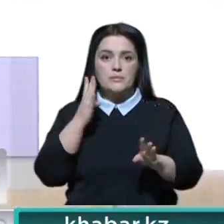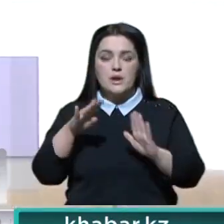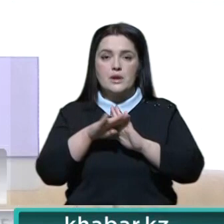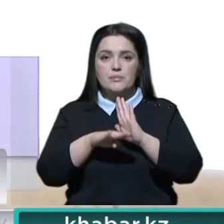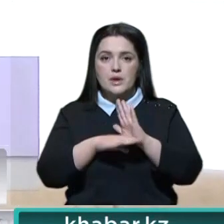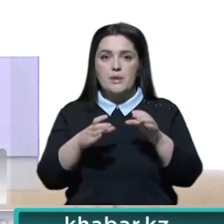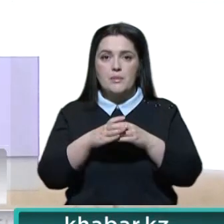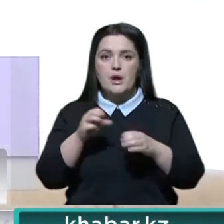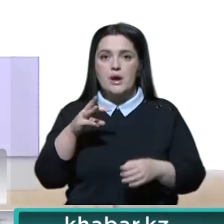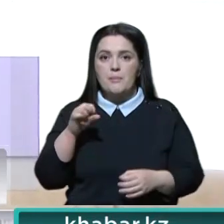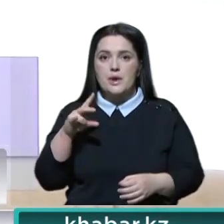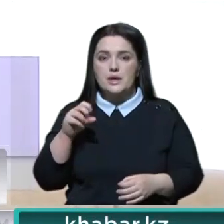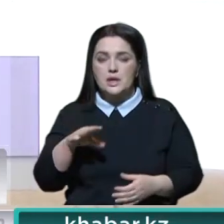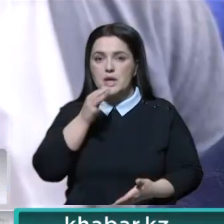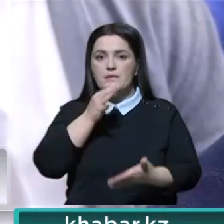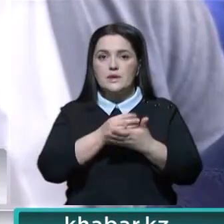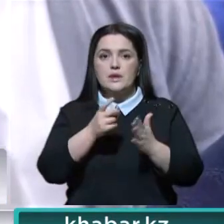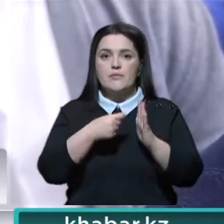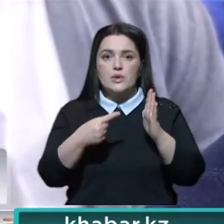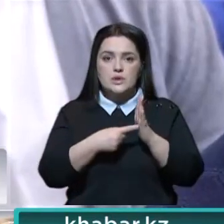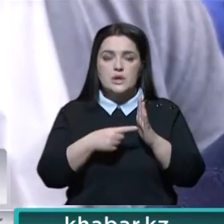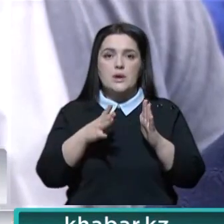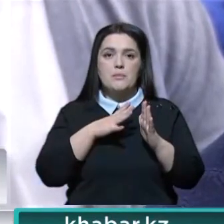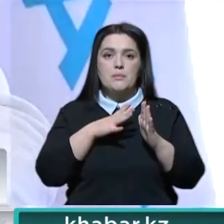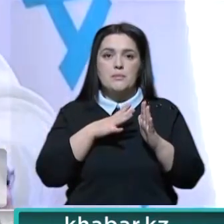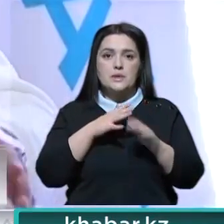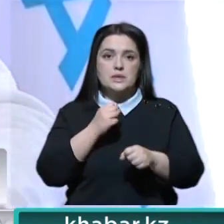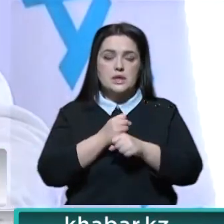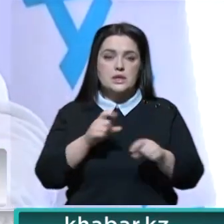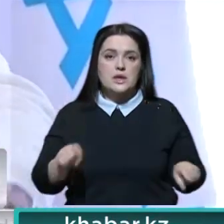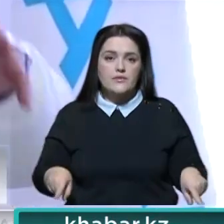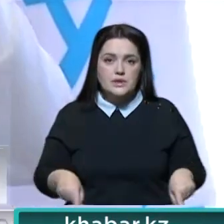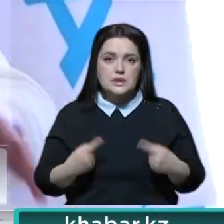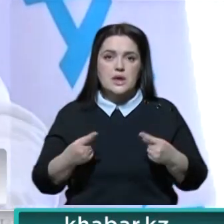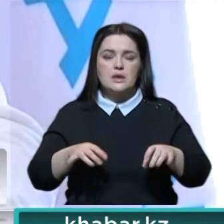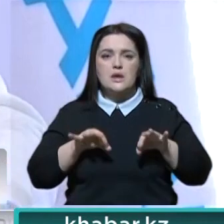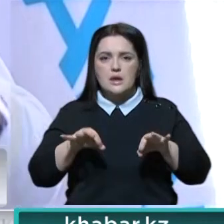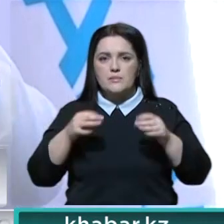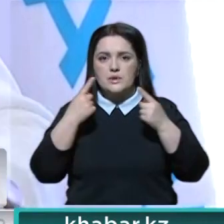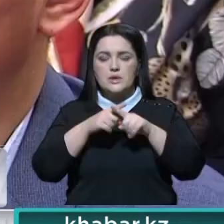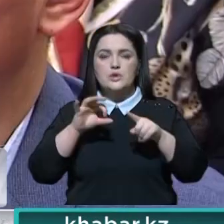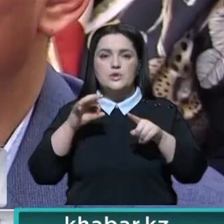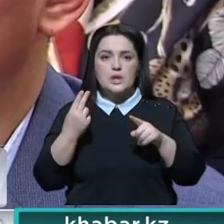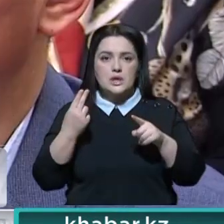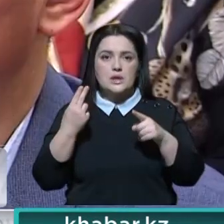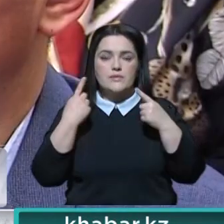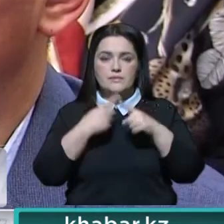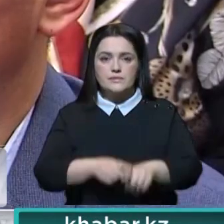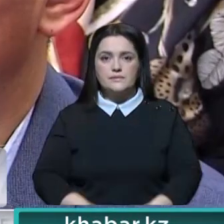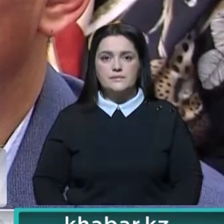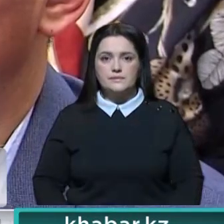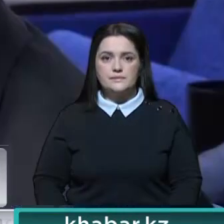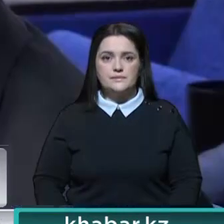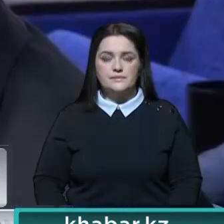основных приоритетах программы партии «Аманат» и ответили на вопросы. Акцент был сделан на развитие транспортной, инженерной и социальной